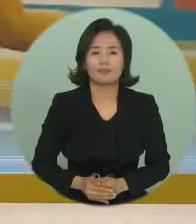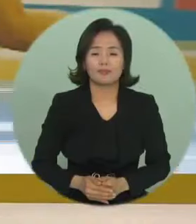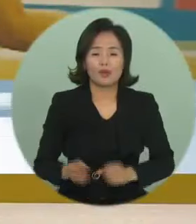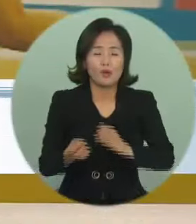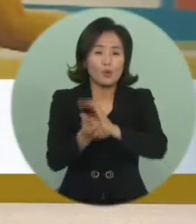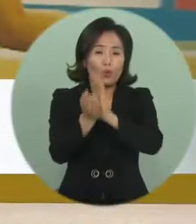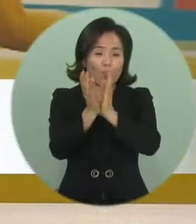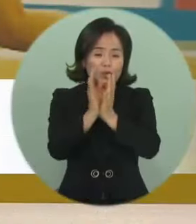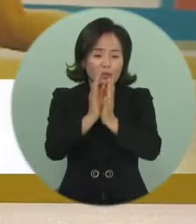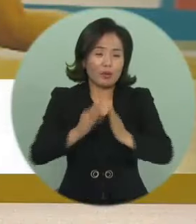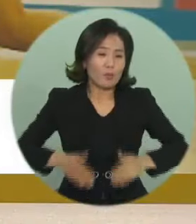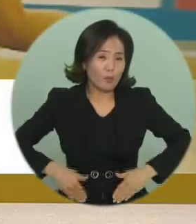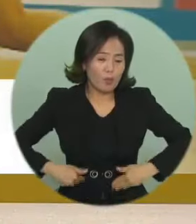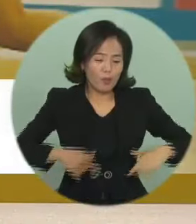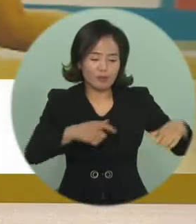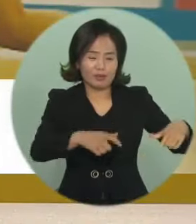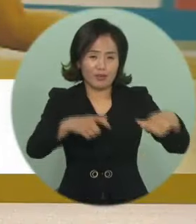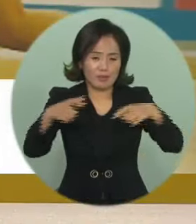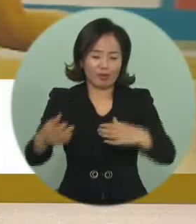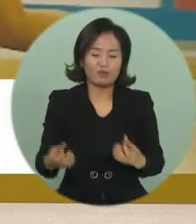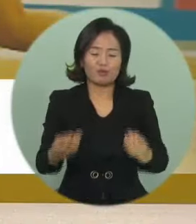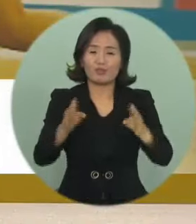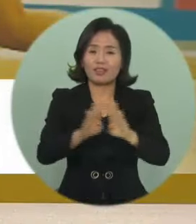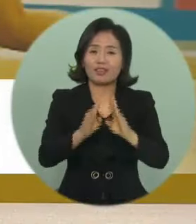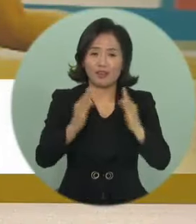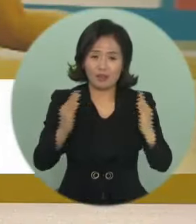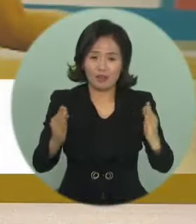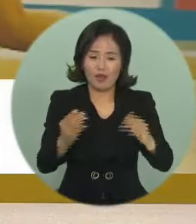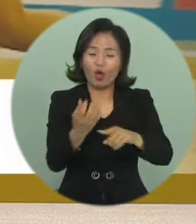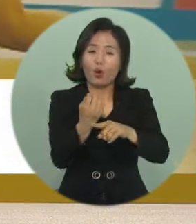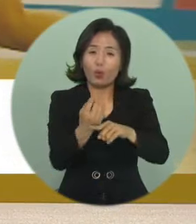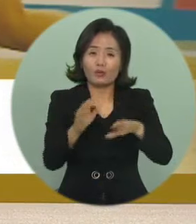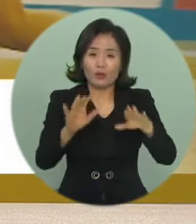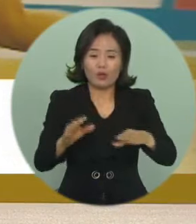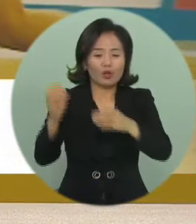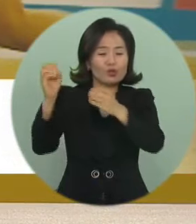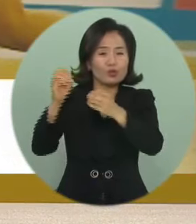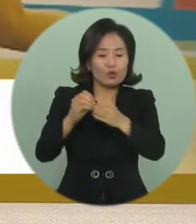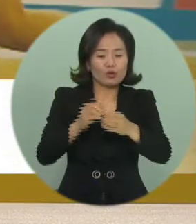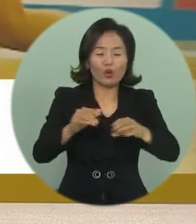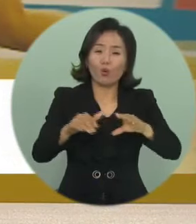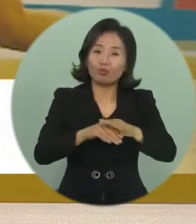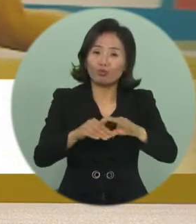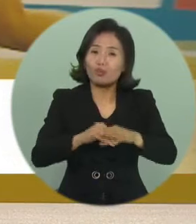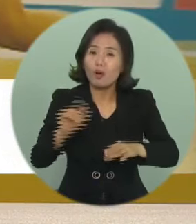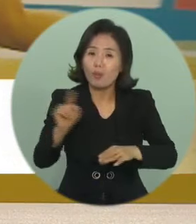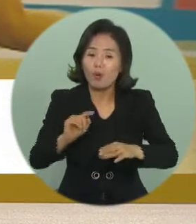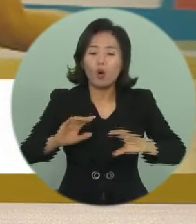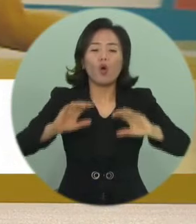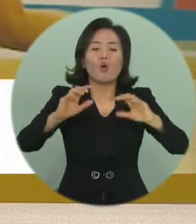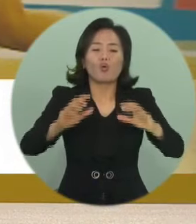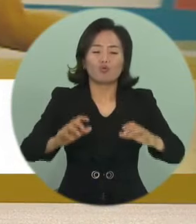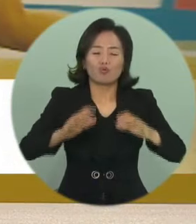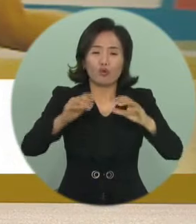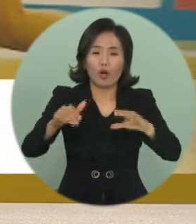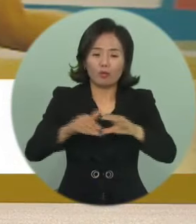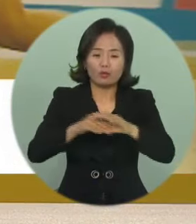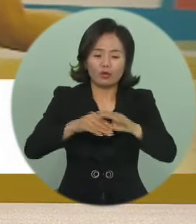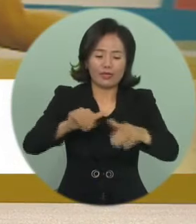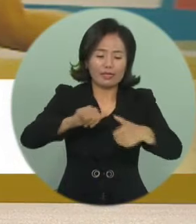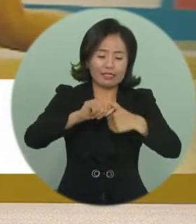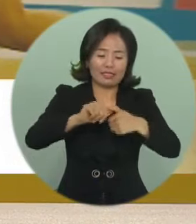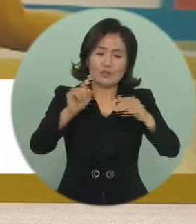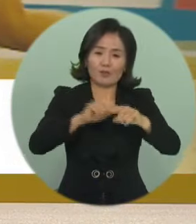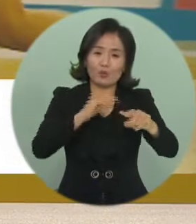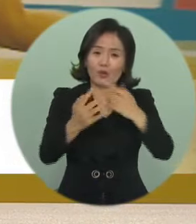꽃이 피는 봄이면 지역마다 각종 축제가 열리죠 보성에서 우리 전통 문화이자 국가 무형 문화재인 씨름 대회가